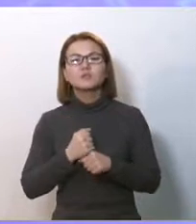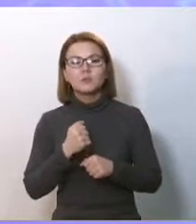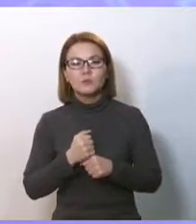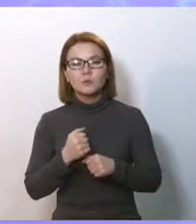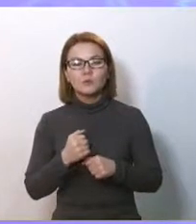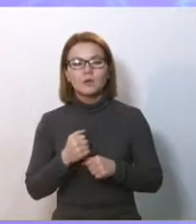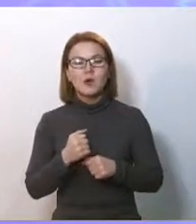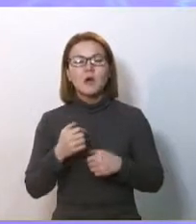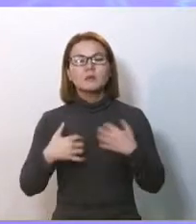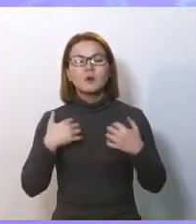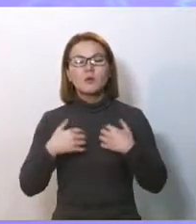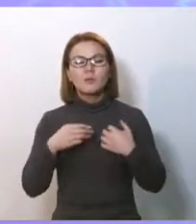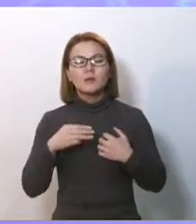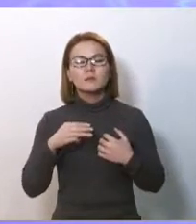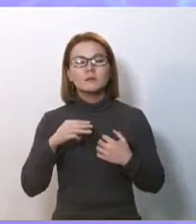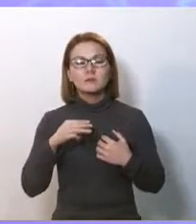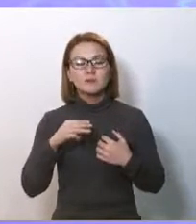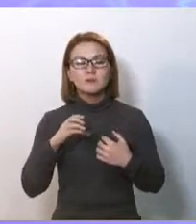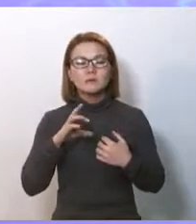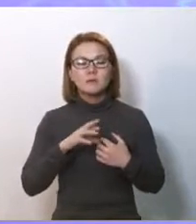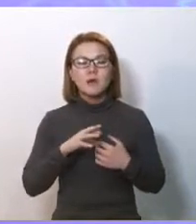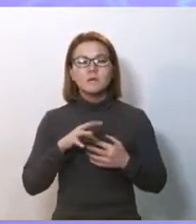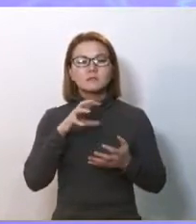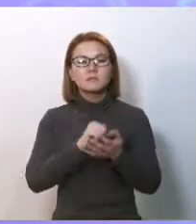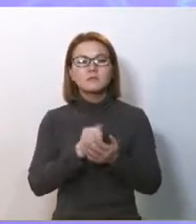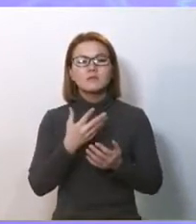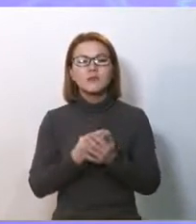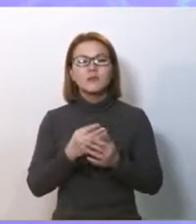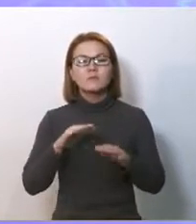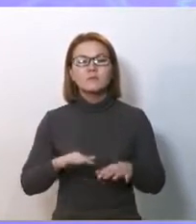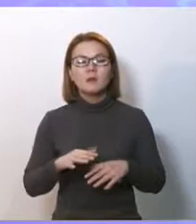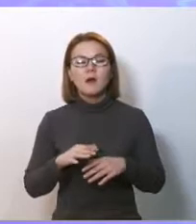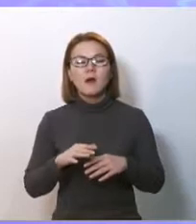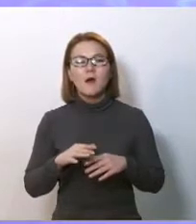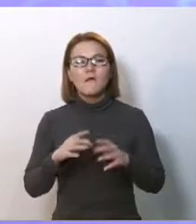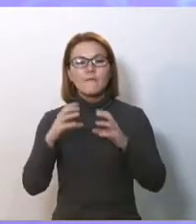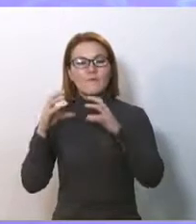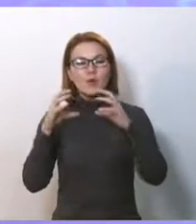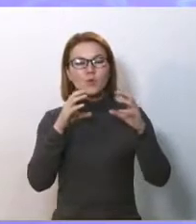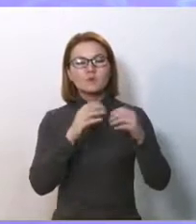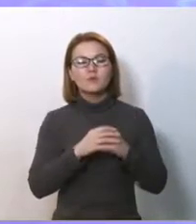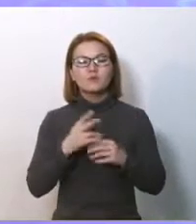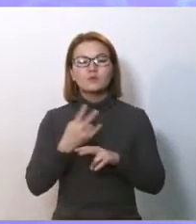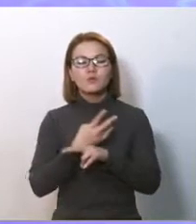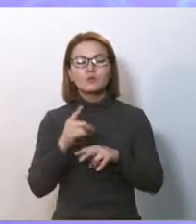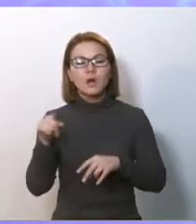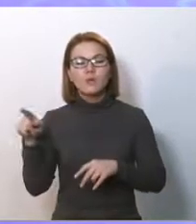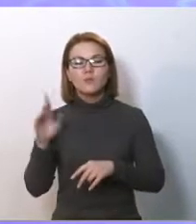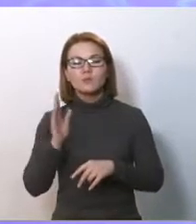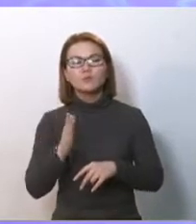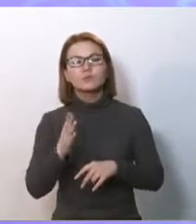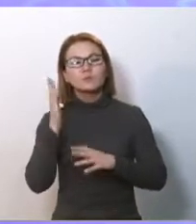делают? Торопятся занять свои места в вагонах. Ночью они будут